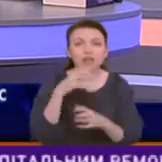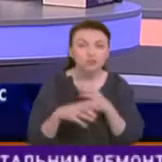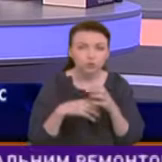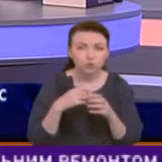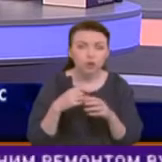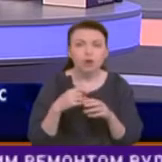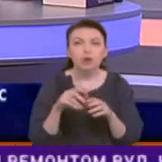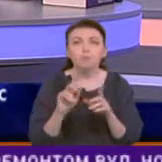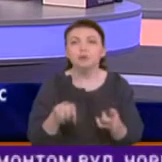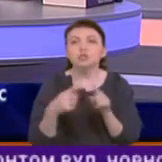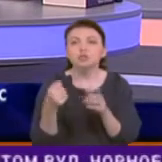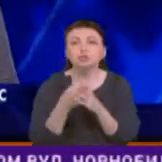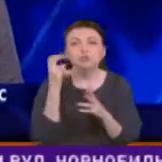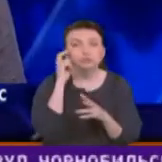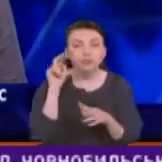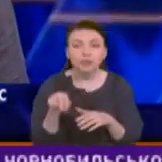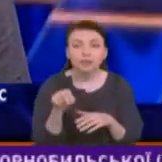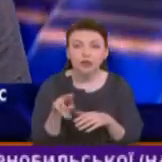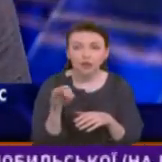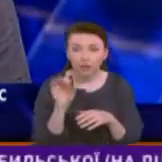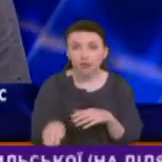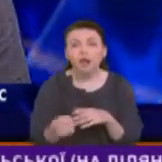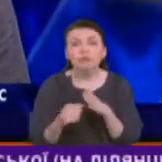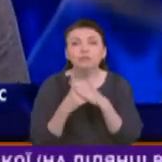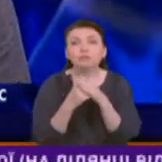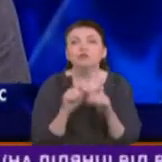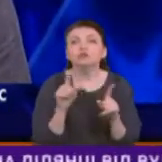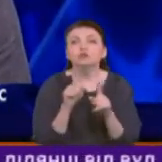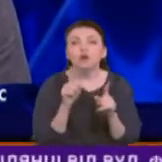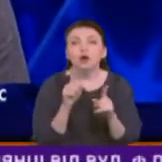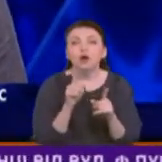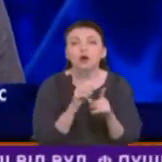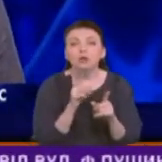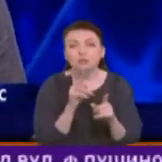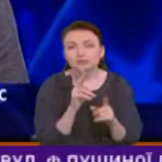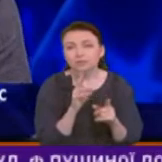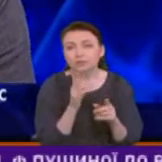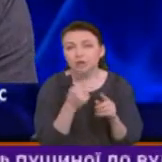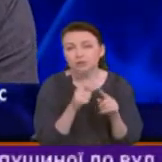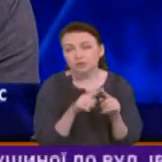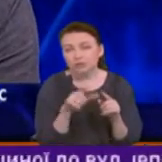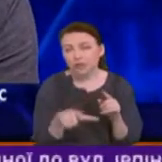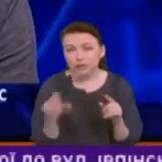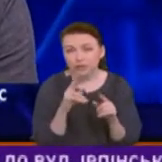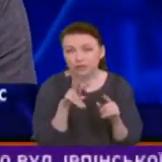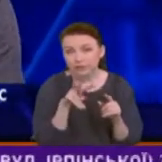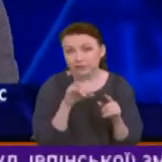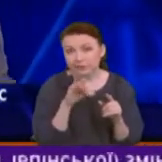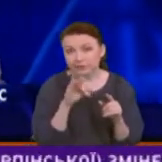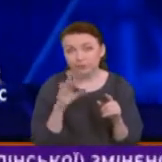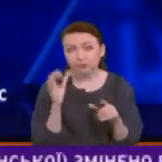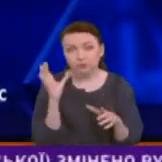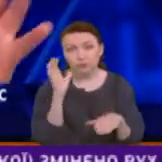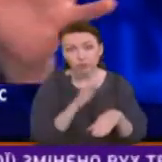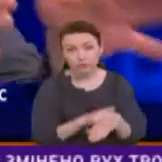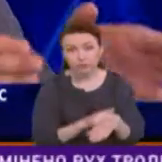перейшли до Київського патріархату на підставі того, що клірики Вселенської патріархії були, умовно кажучи, зловлені за руку,